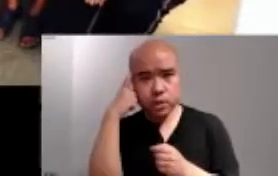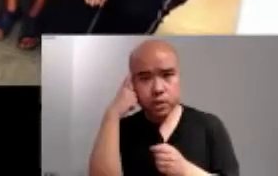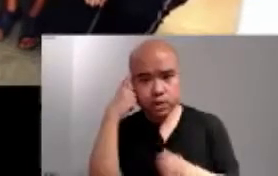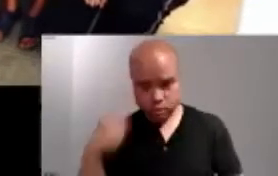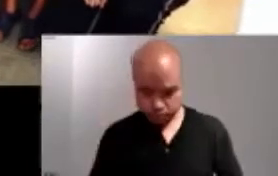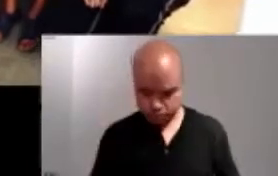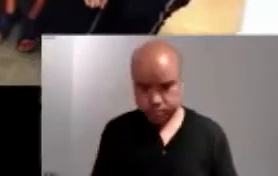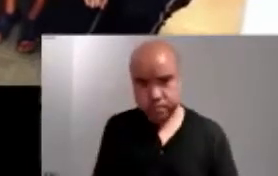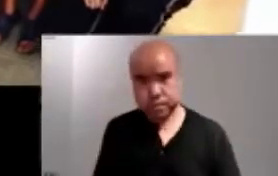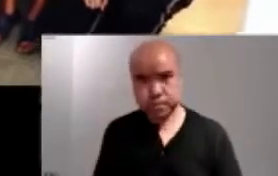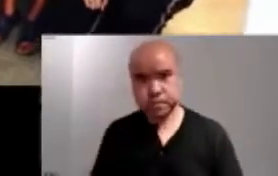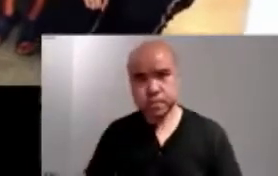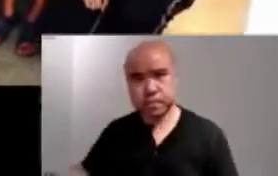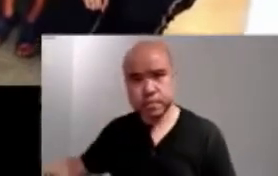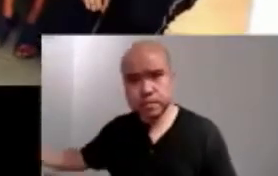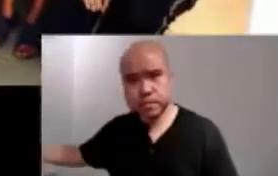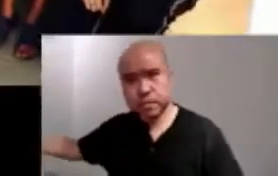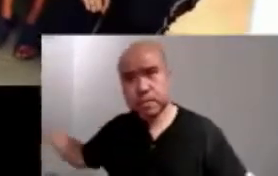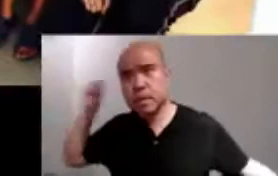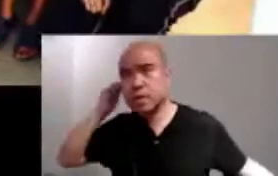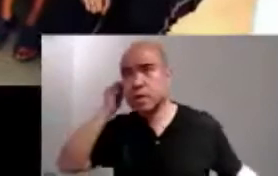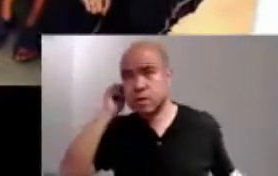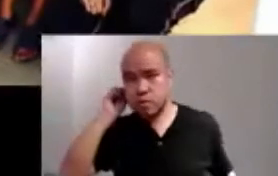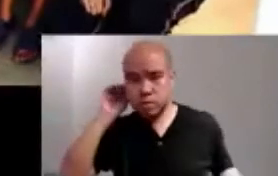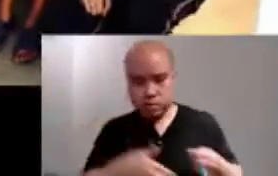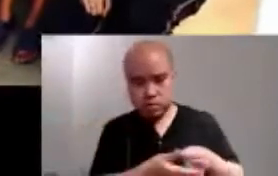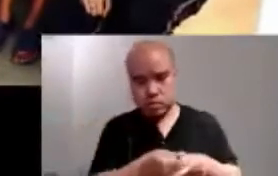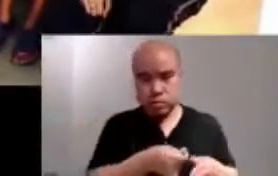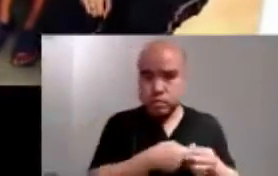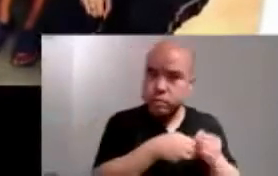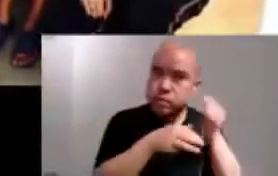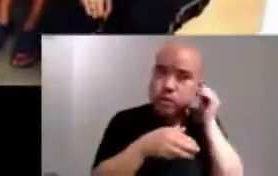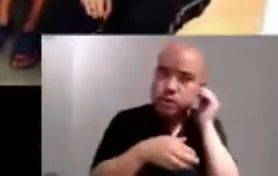外，更加可以令到当地人得到一份祝福呢？